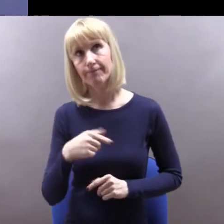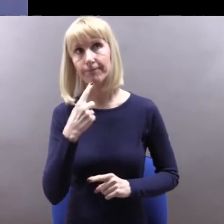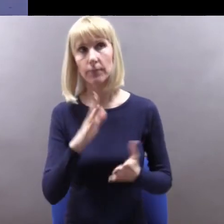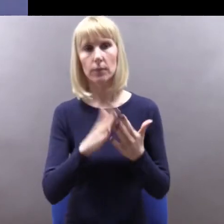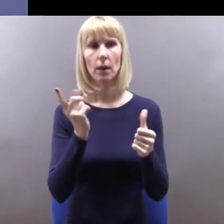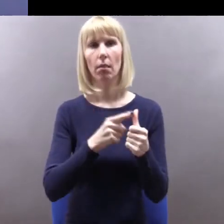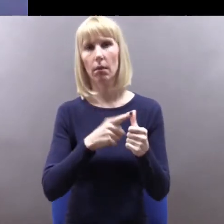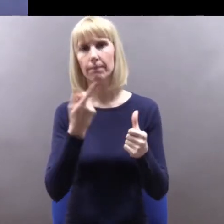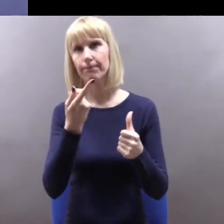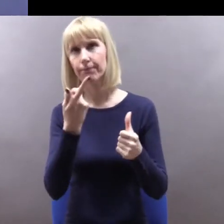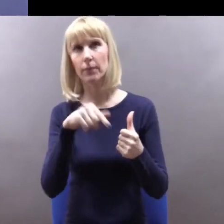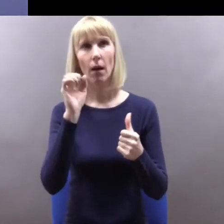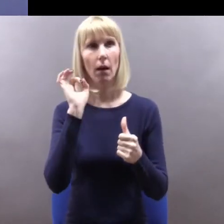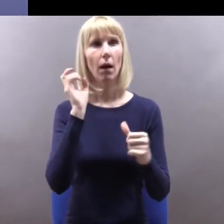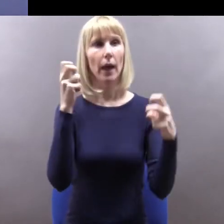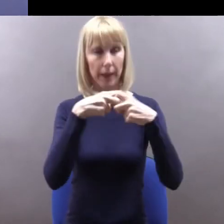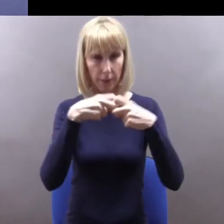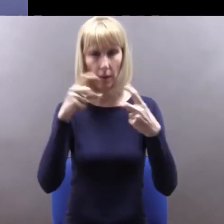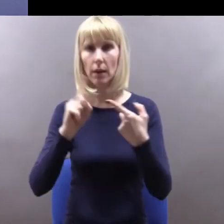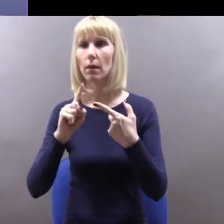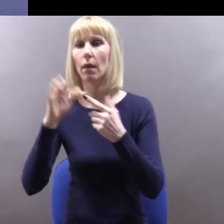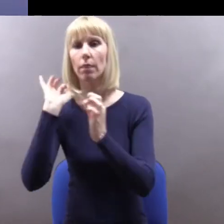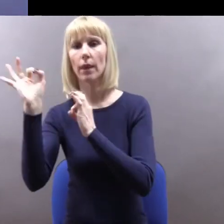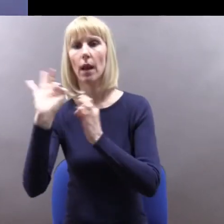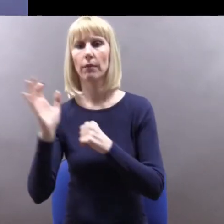Ale powiedzmy, że internet i telefon.